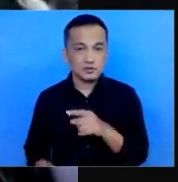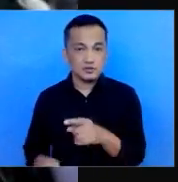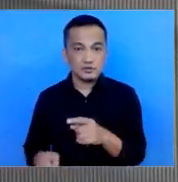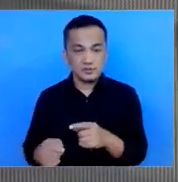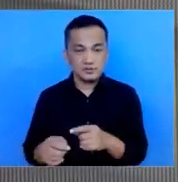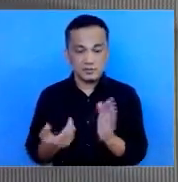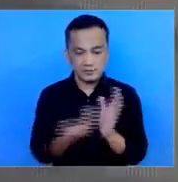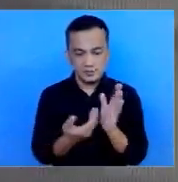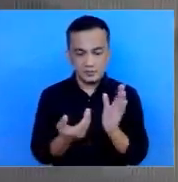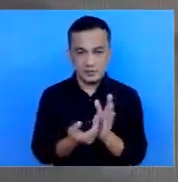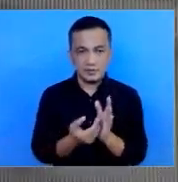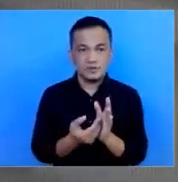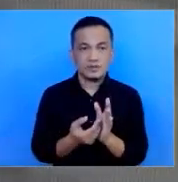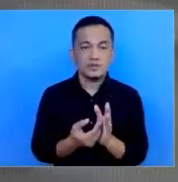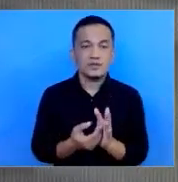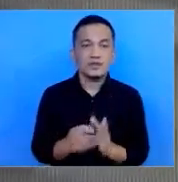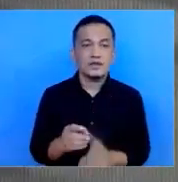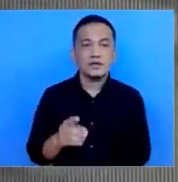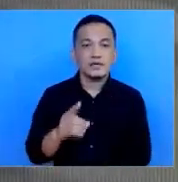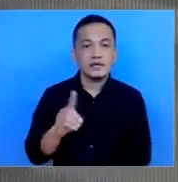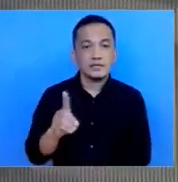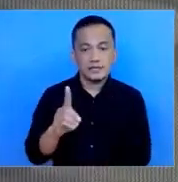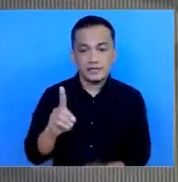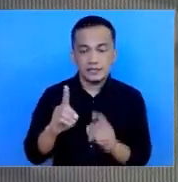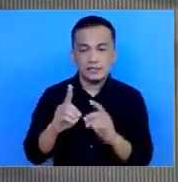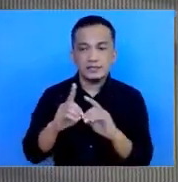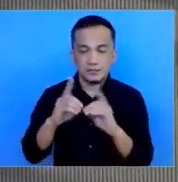ng Department of Transportation oras na matapos ang